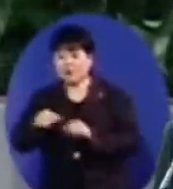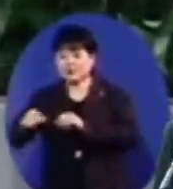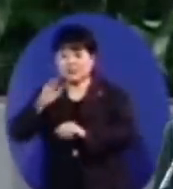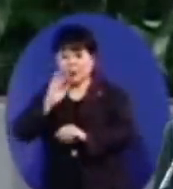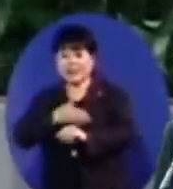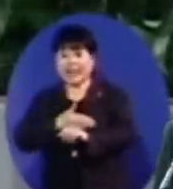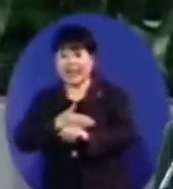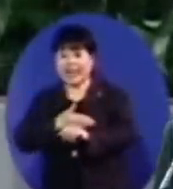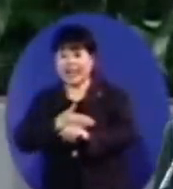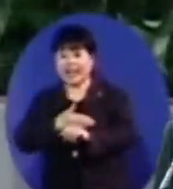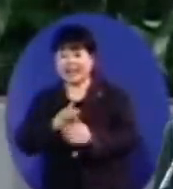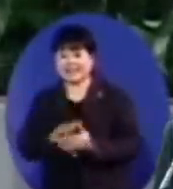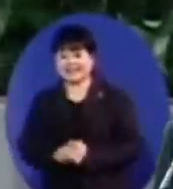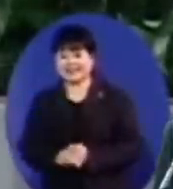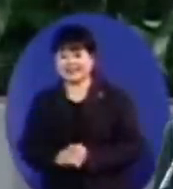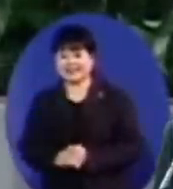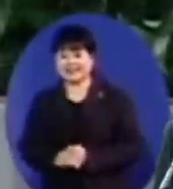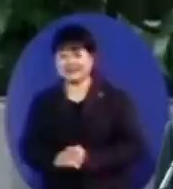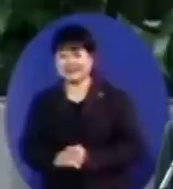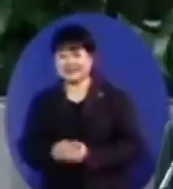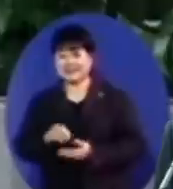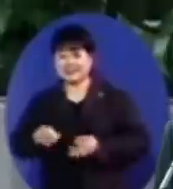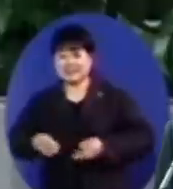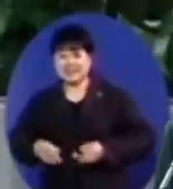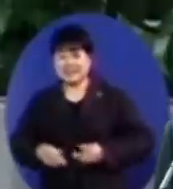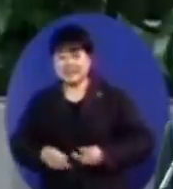못하는 쓸모없는 것입니다.